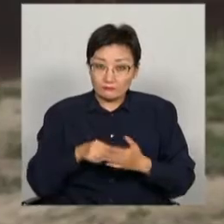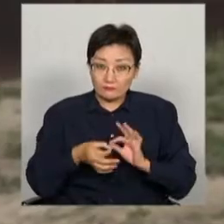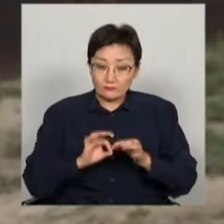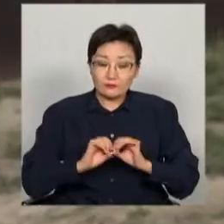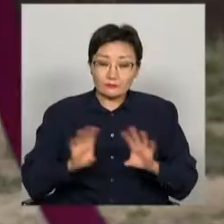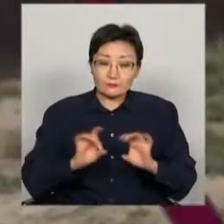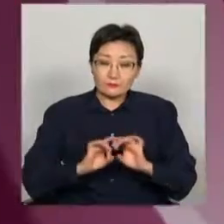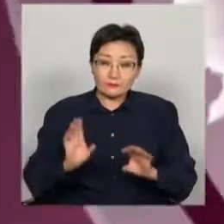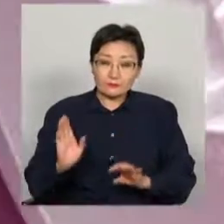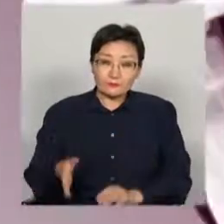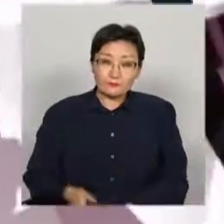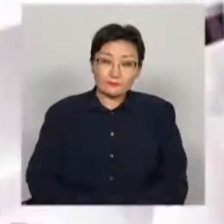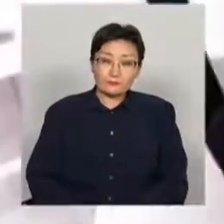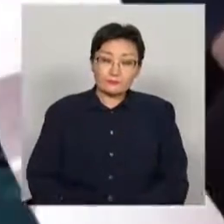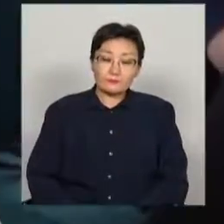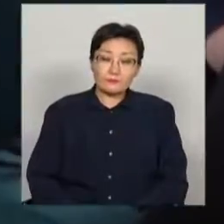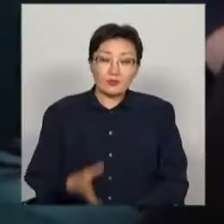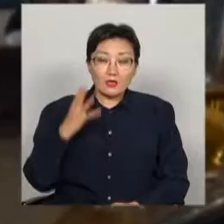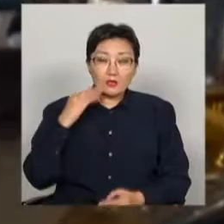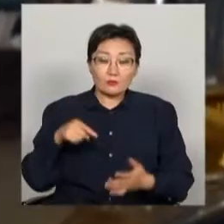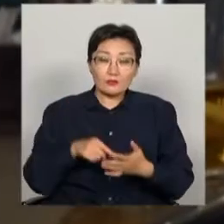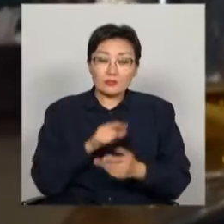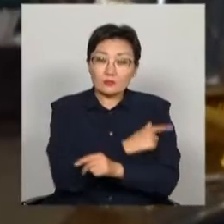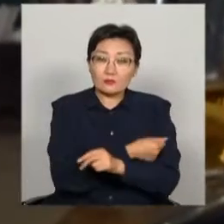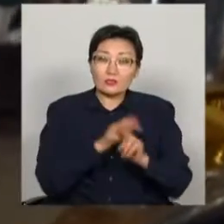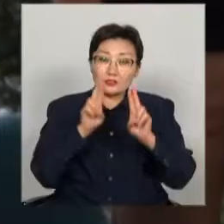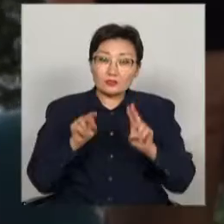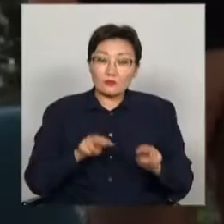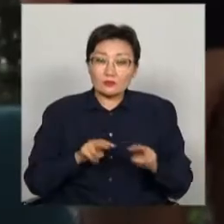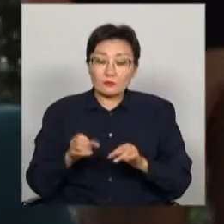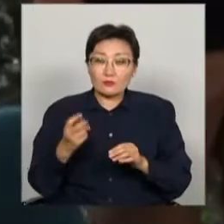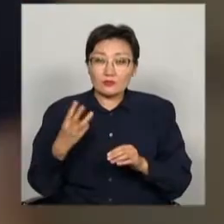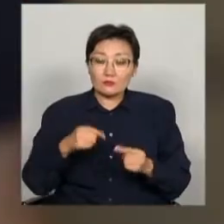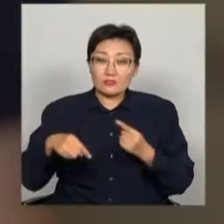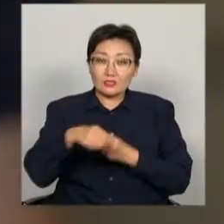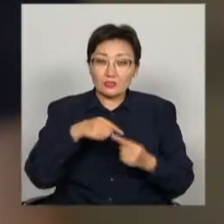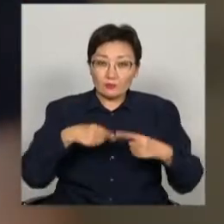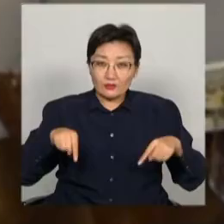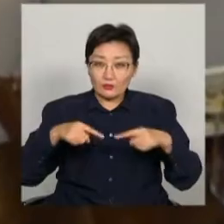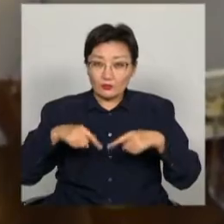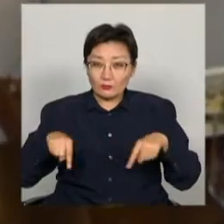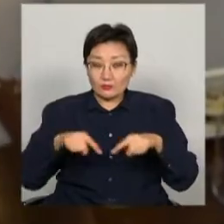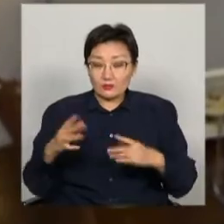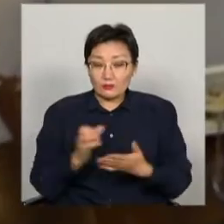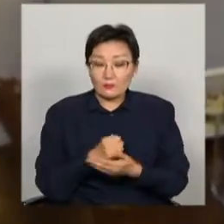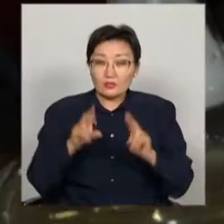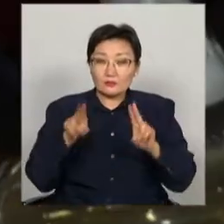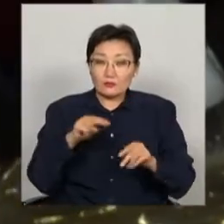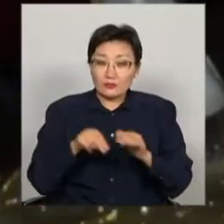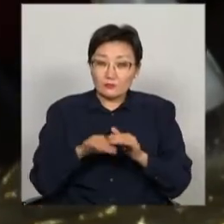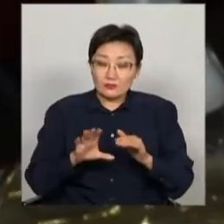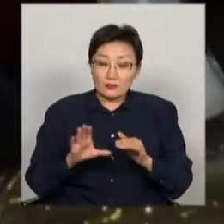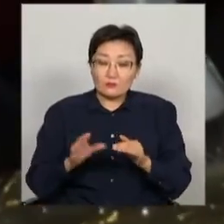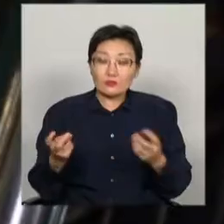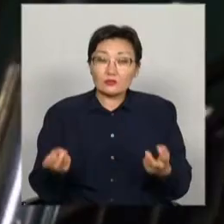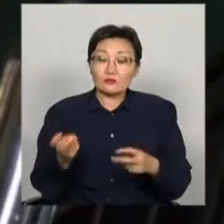арғынның сюжетінде. Алматыда санитарлық талаптарды сақтамаған бірнеше кәсіпкерлік нысан анықталды. Ережені елемегендер